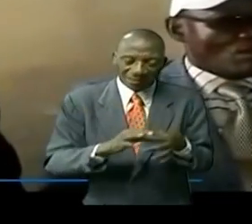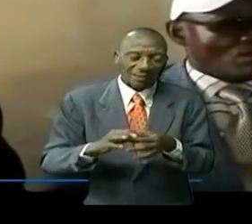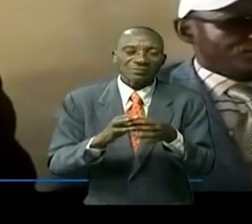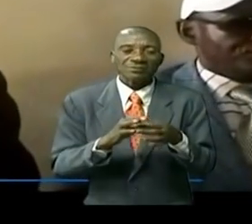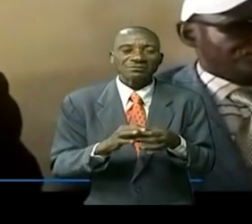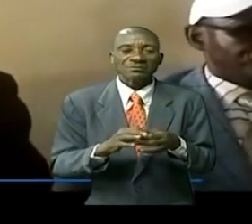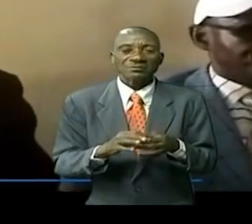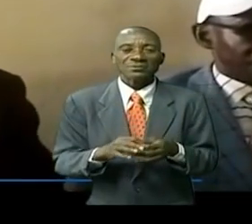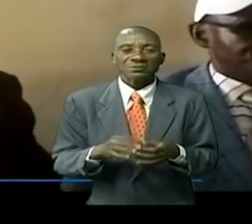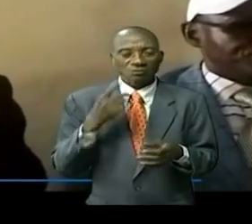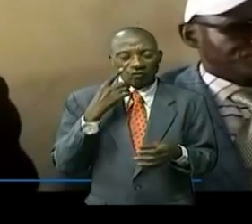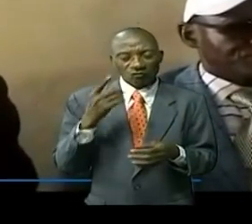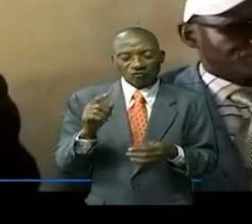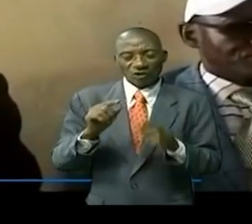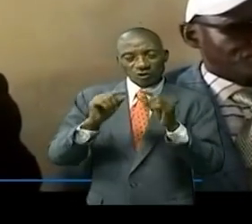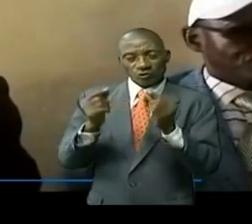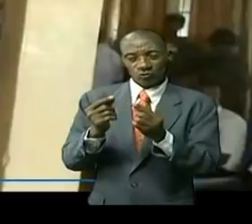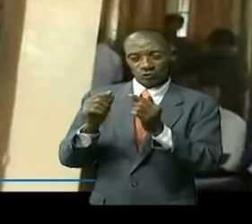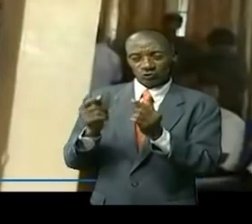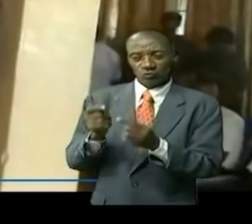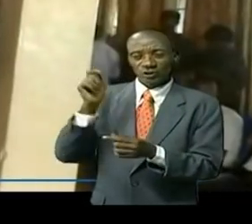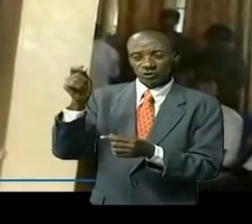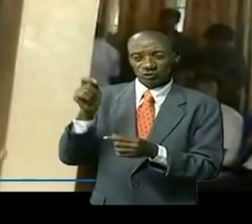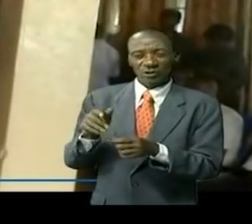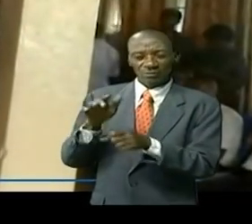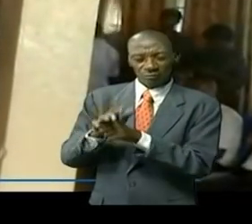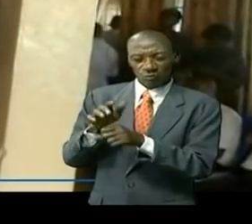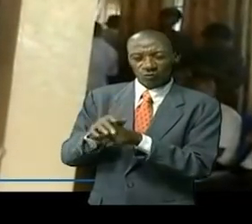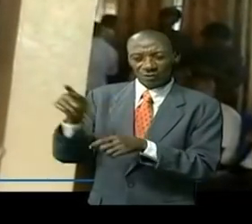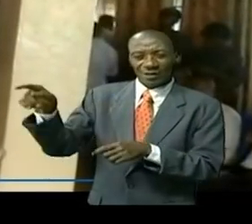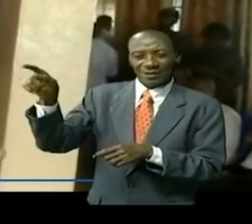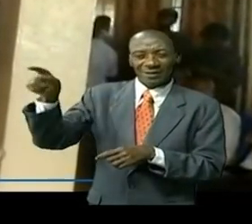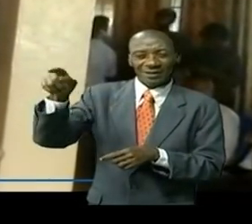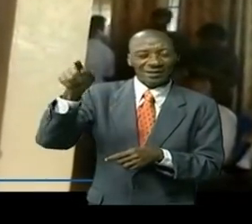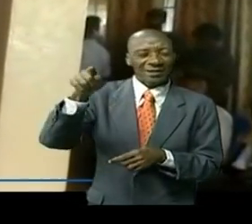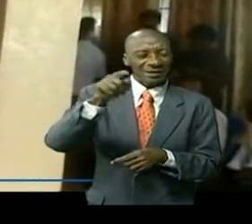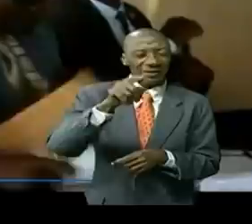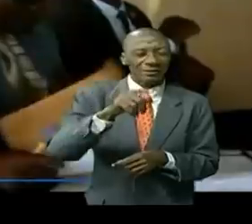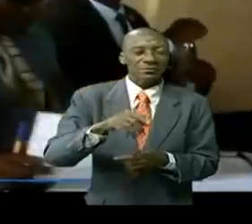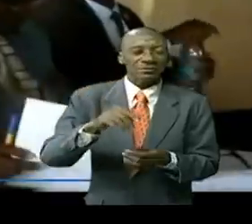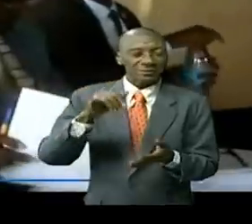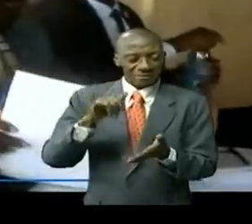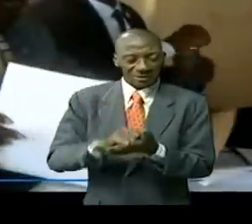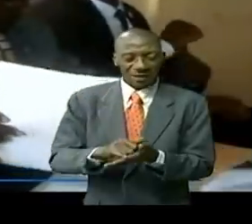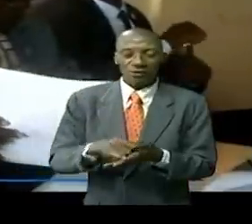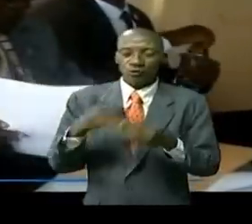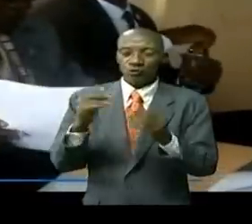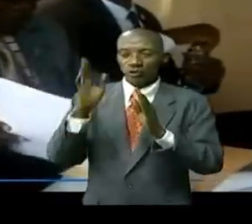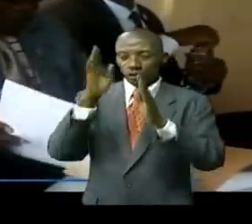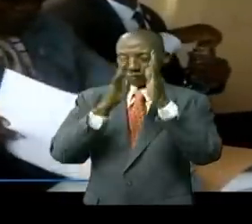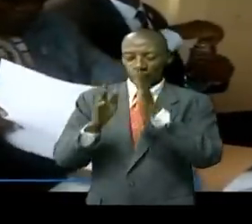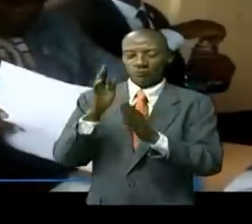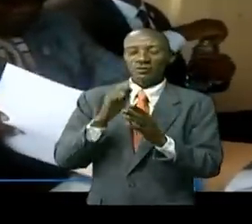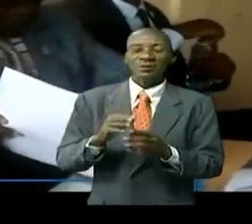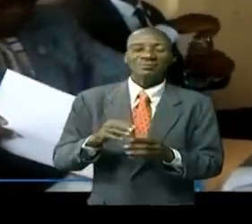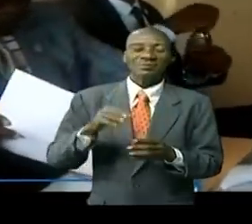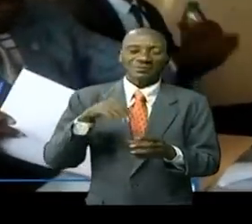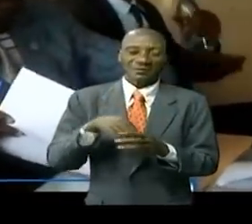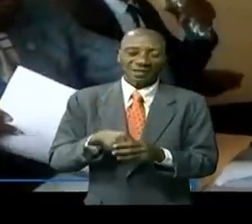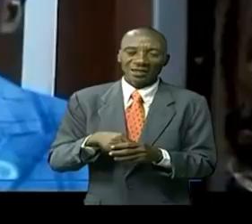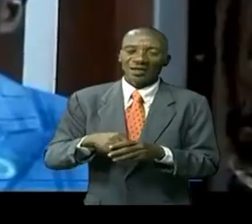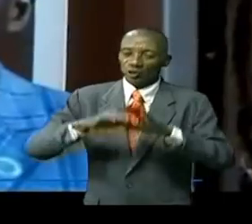multitude des groupes armés ethniques en province. Cela est à la base de la recrudescence de l'insécurité dans presque tous les 8 territoires de la